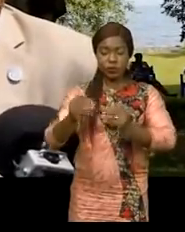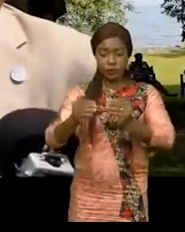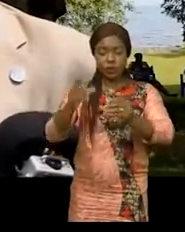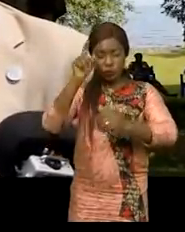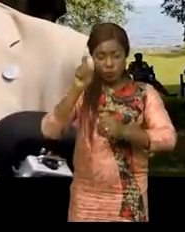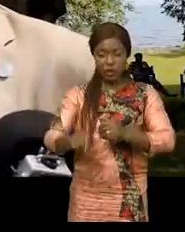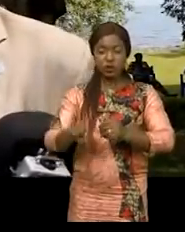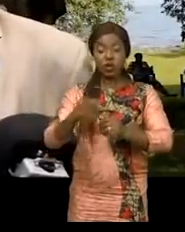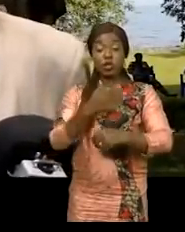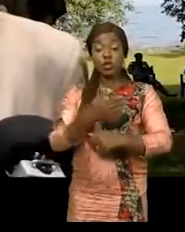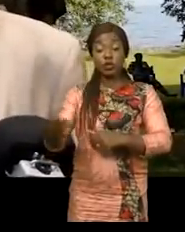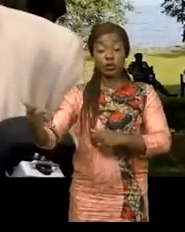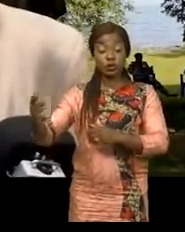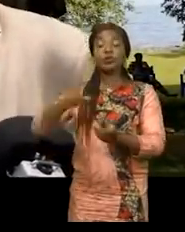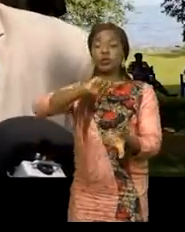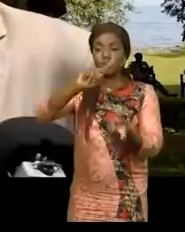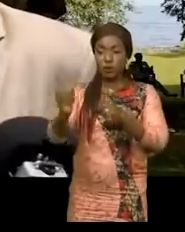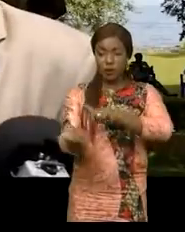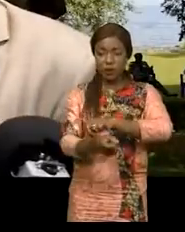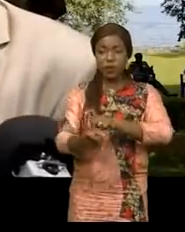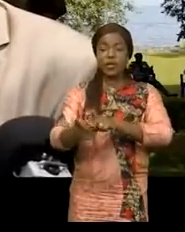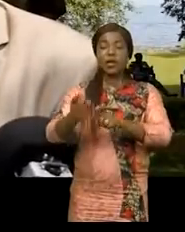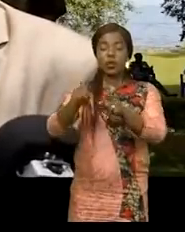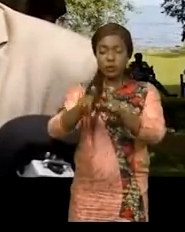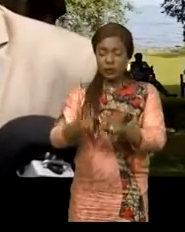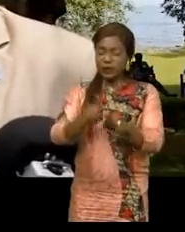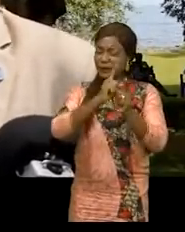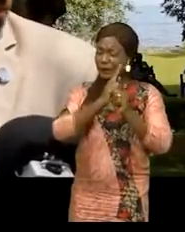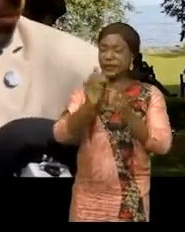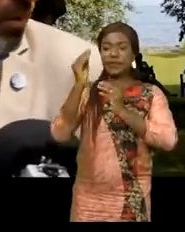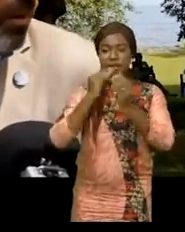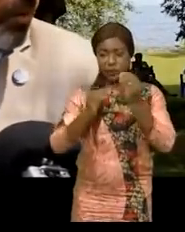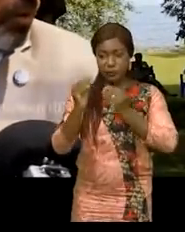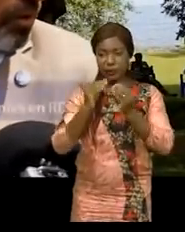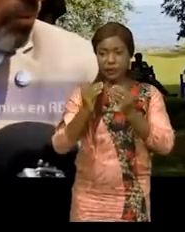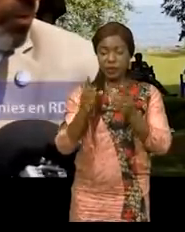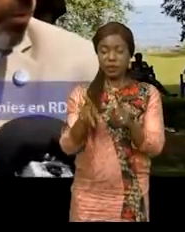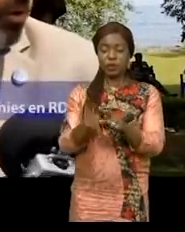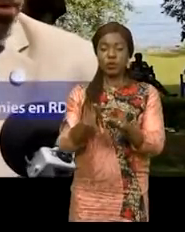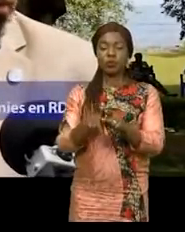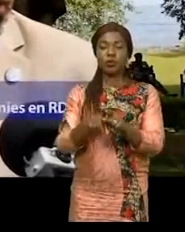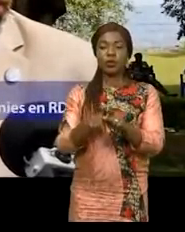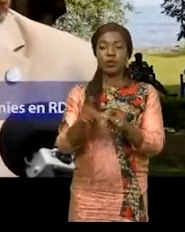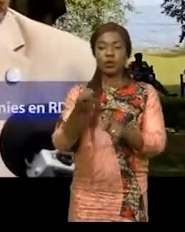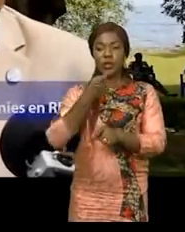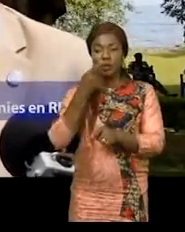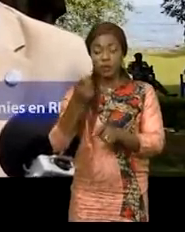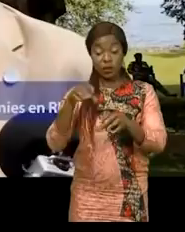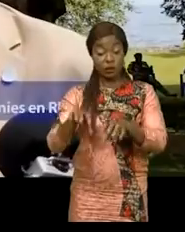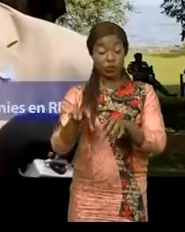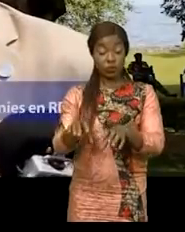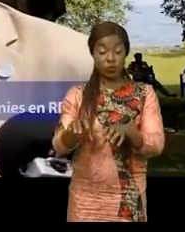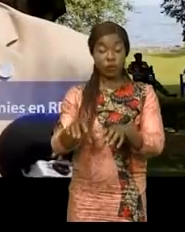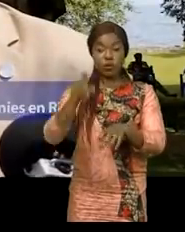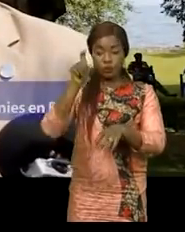ce n'est pas normal qu'on parle d'insécurité alimentaire dans un pays qui est aussi fertile com com com comme le congo on nous